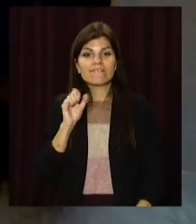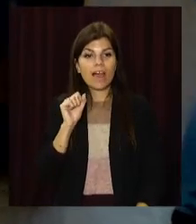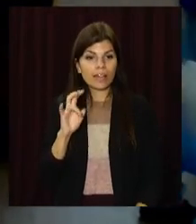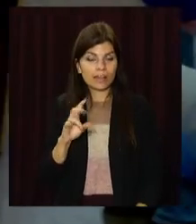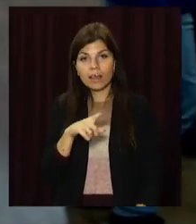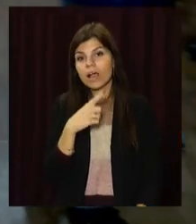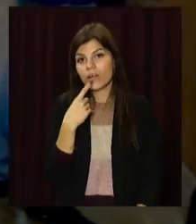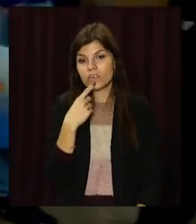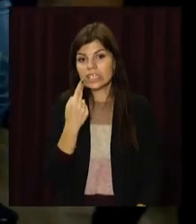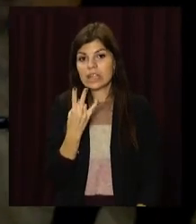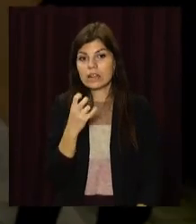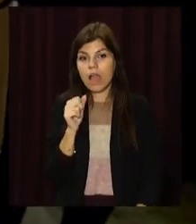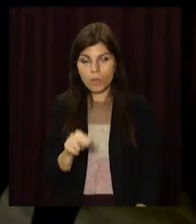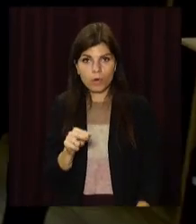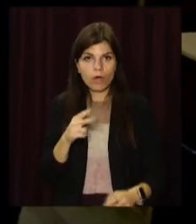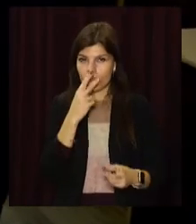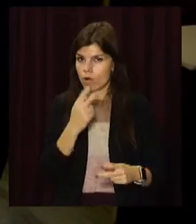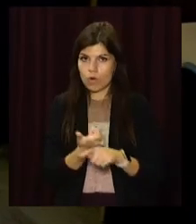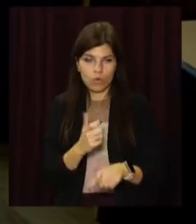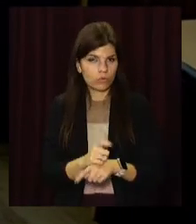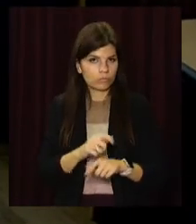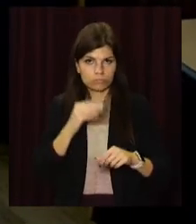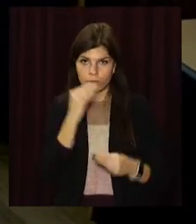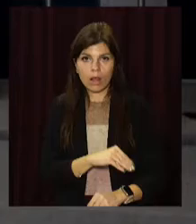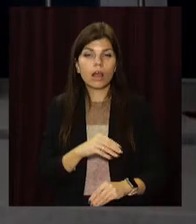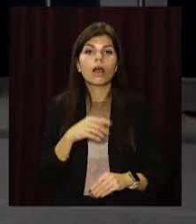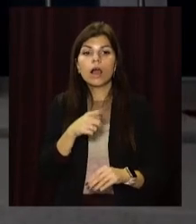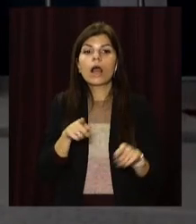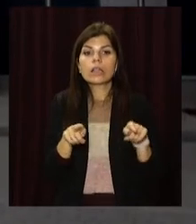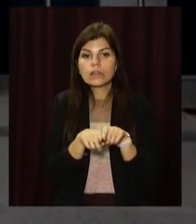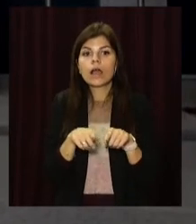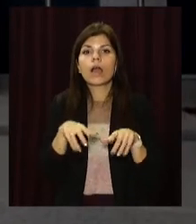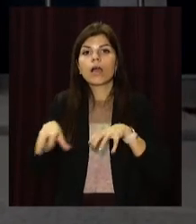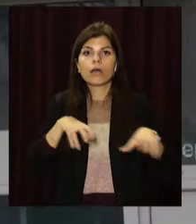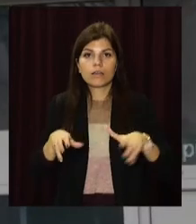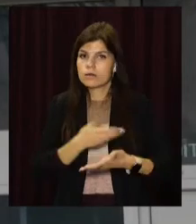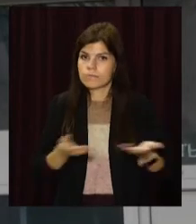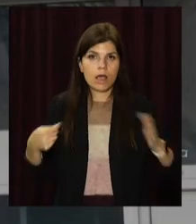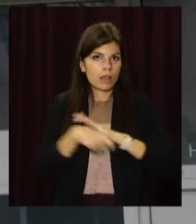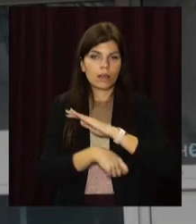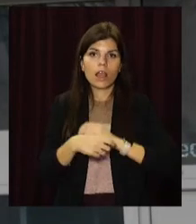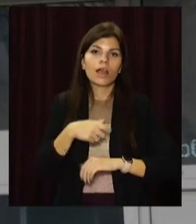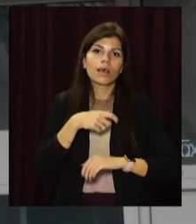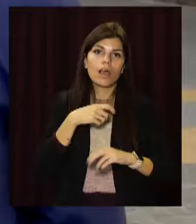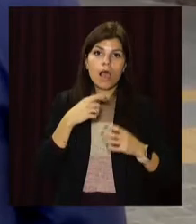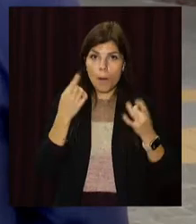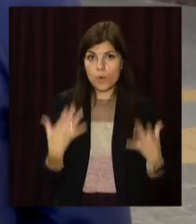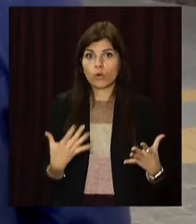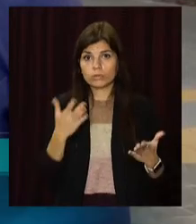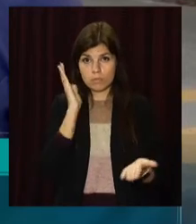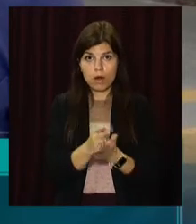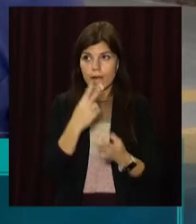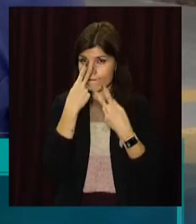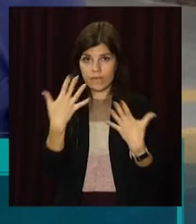Начовний називає ЦНАП обличчям влади. Він переконаний, такі центри розривають бюрократичний ланцюг між чиновником і громадянином. Як ми